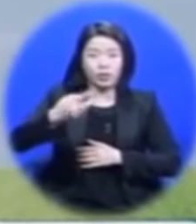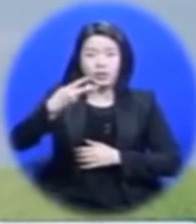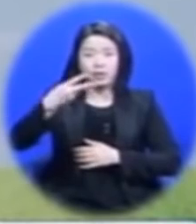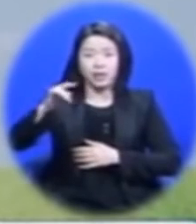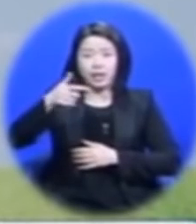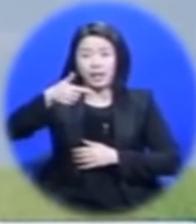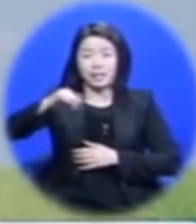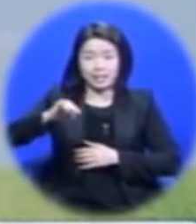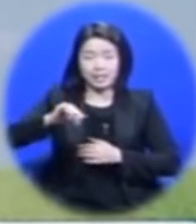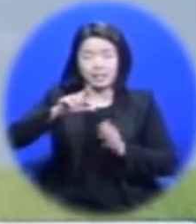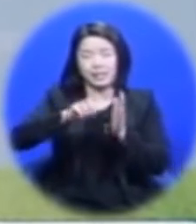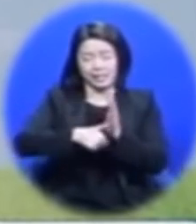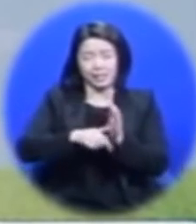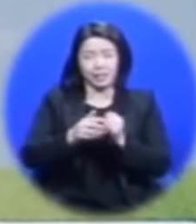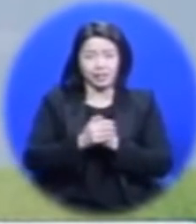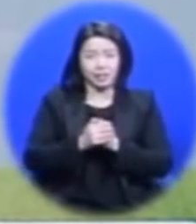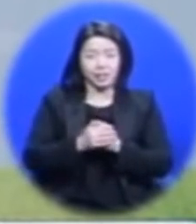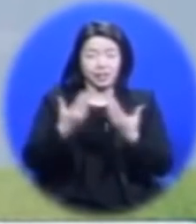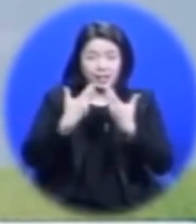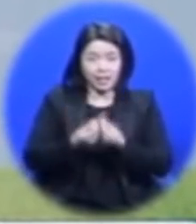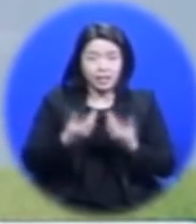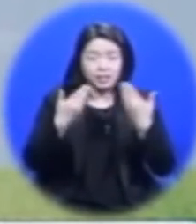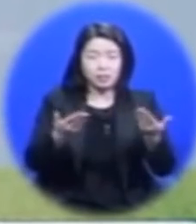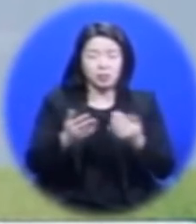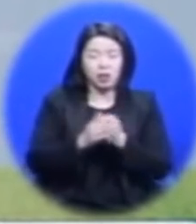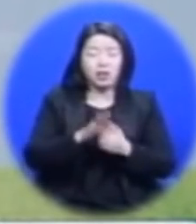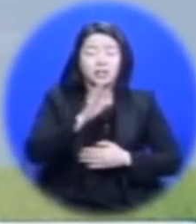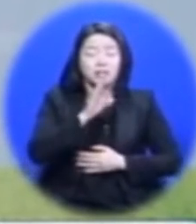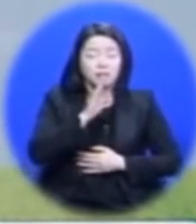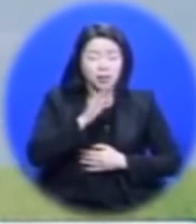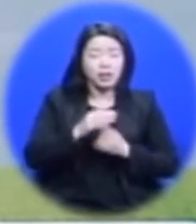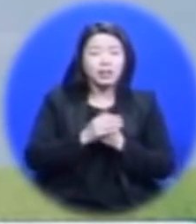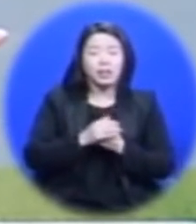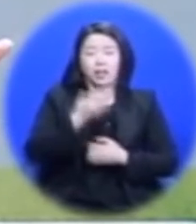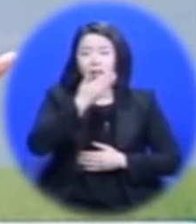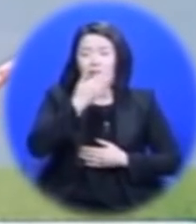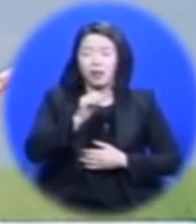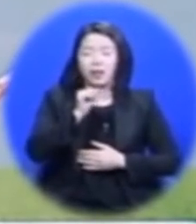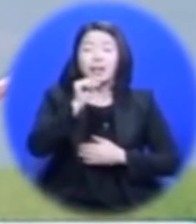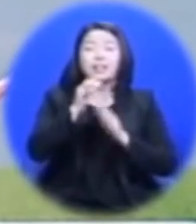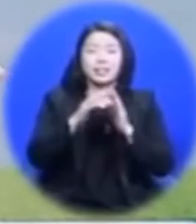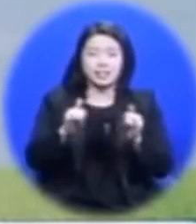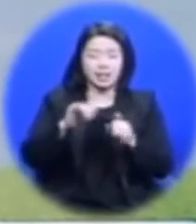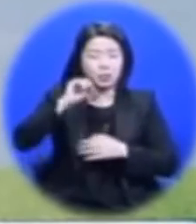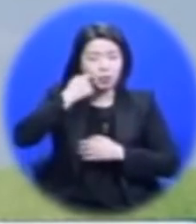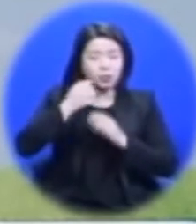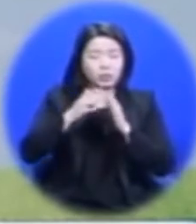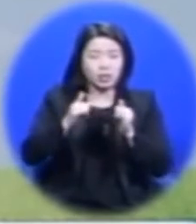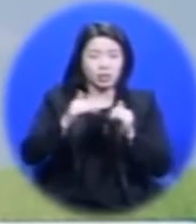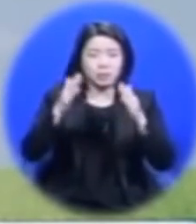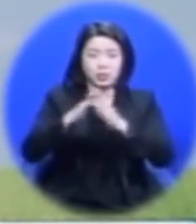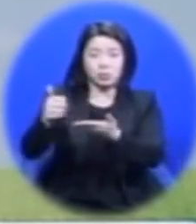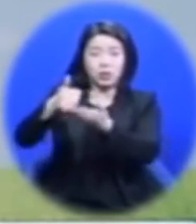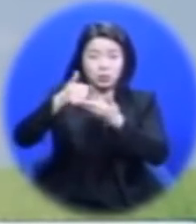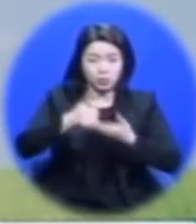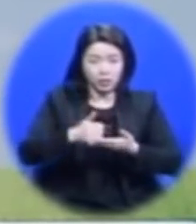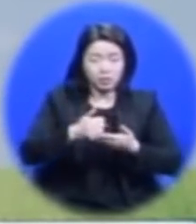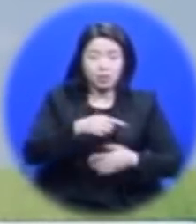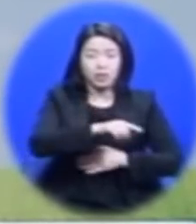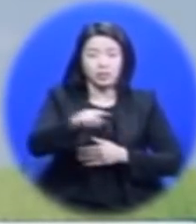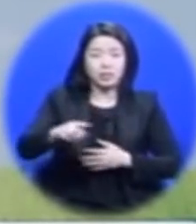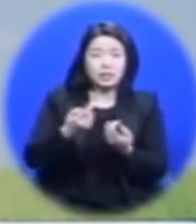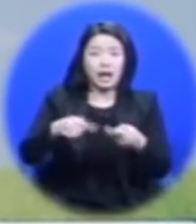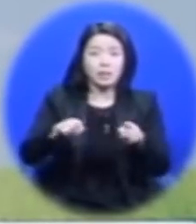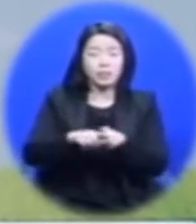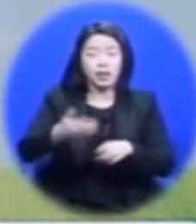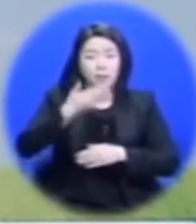들기를, 가난한 사람, 정말 어려운 사람을 집에다가 초청해서 그들과 함께 밥을